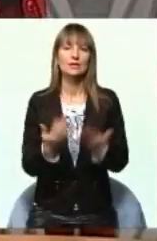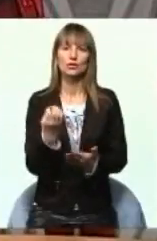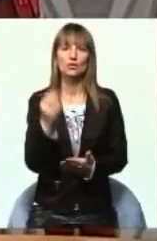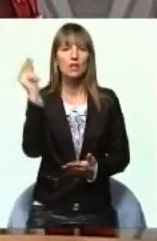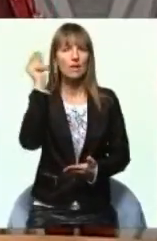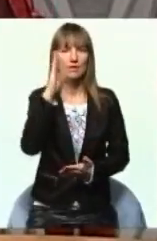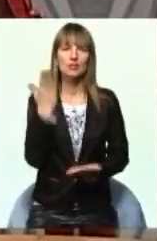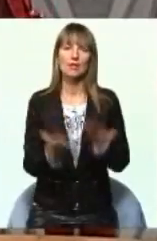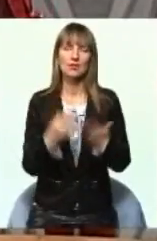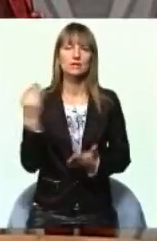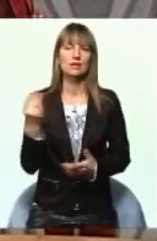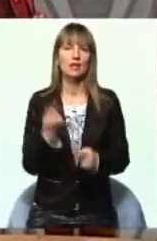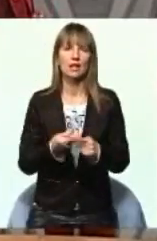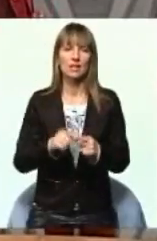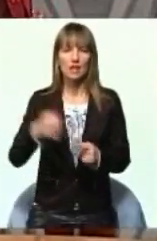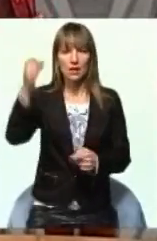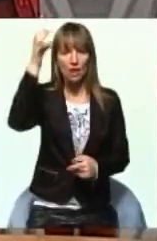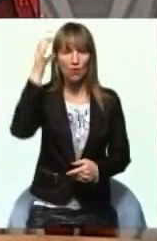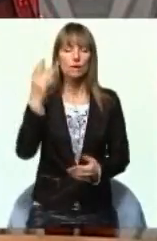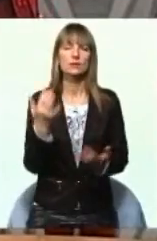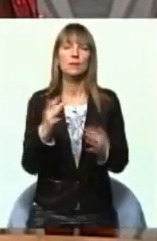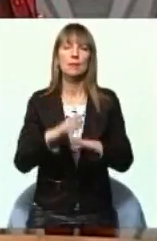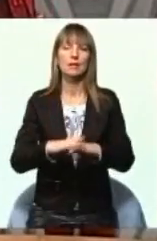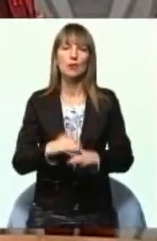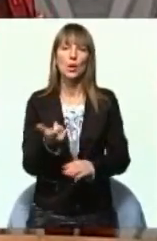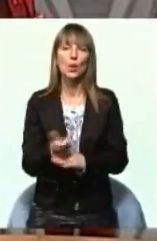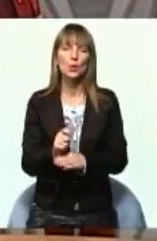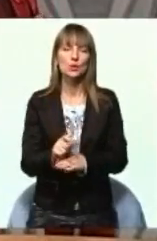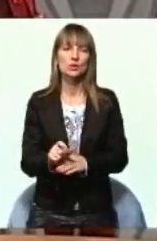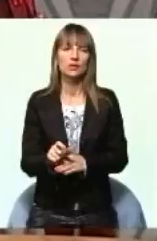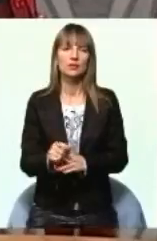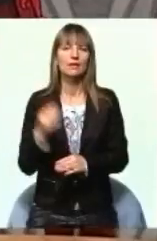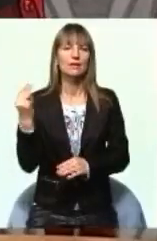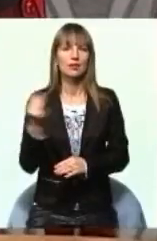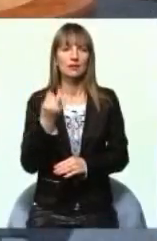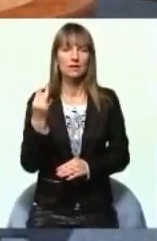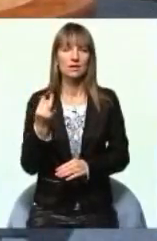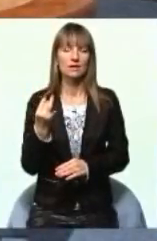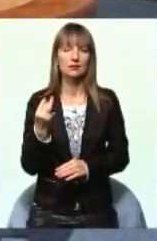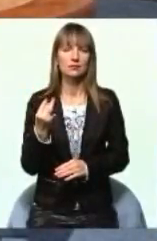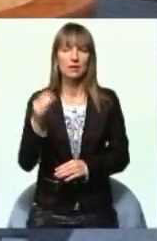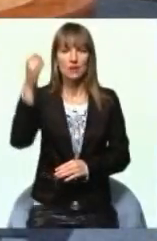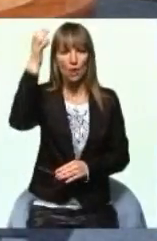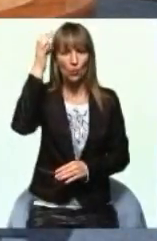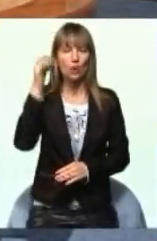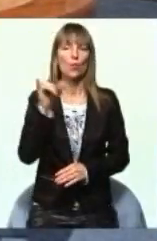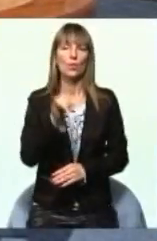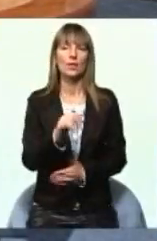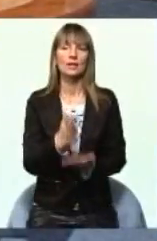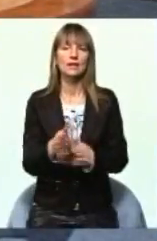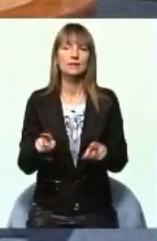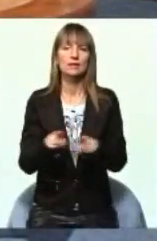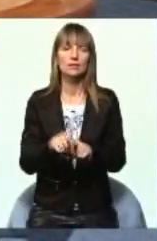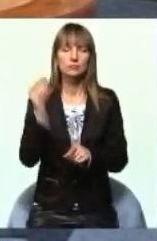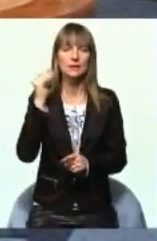вивчаєте, то, напевно, зацікавитесь цією наукою, оскільки математика дуже таки цікава дисципліна. У ній є такі поняття,